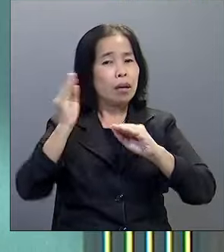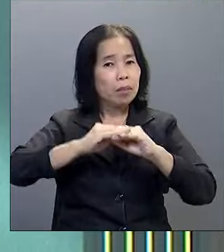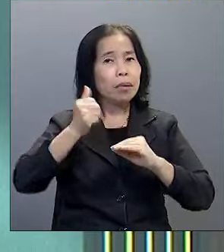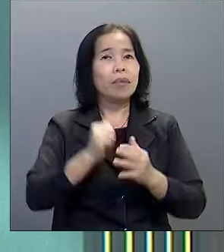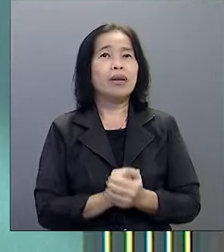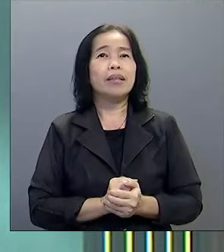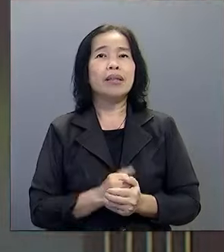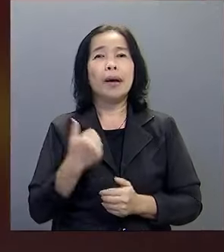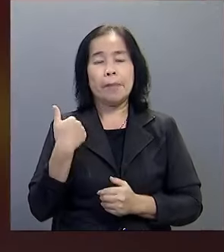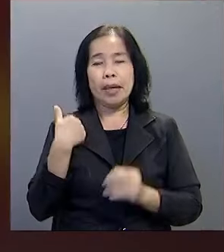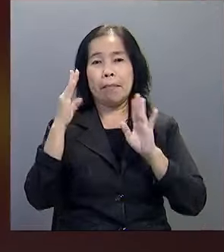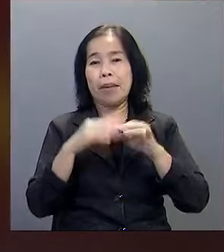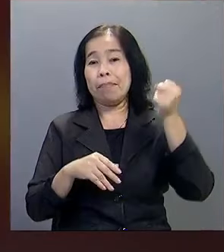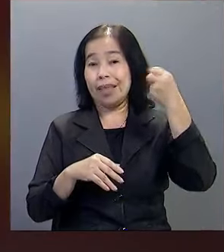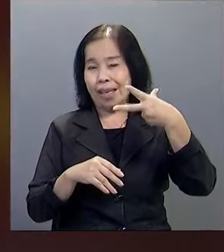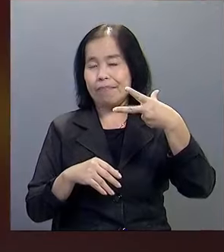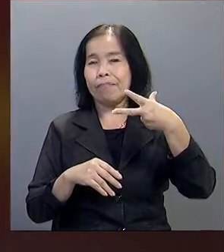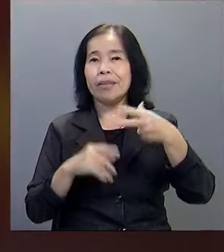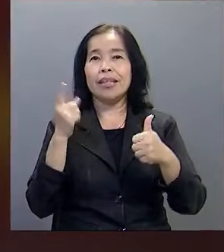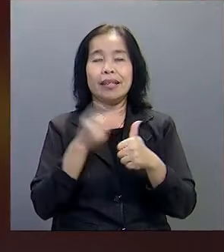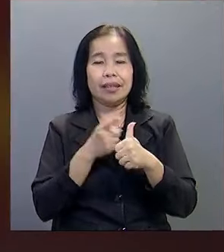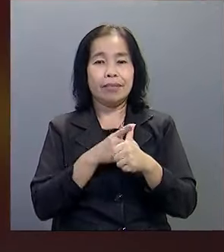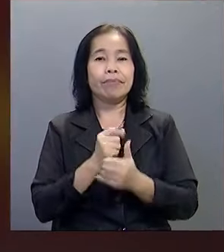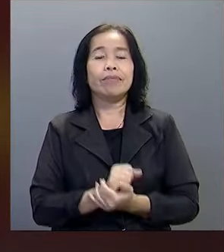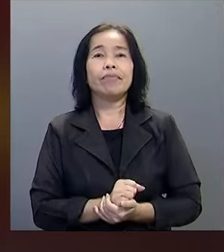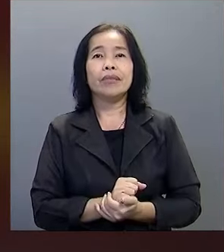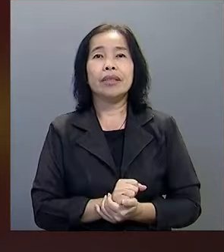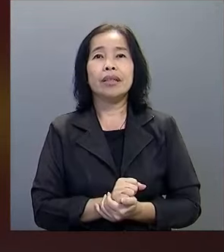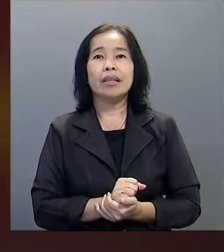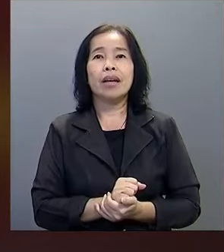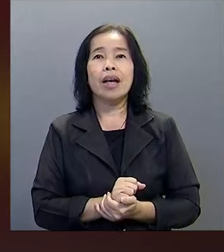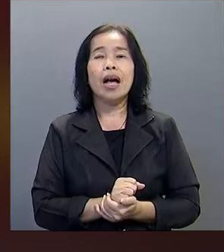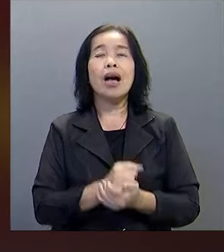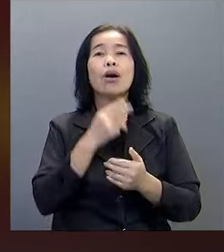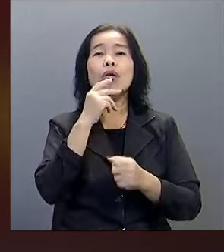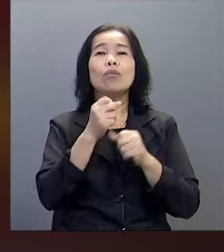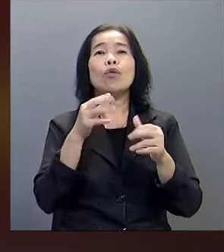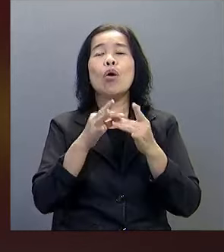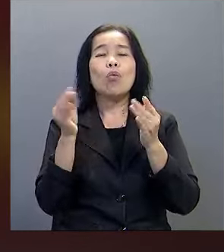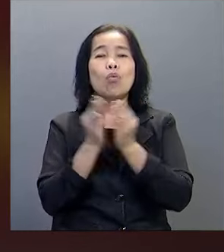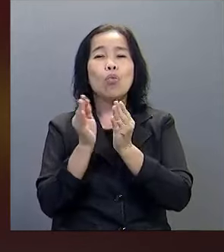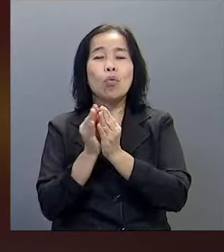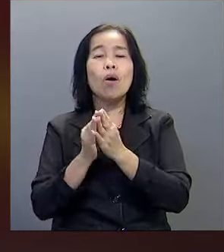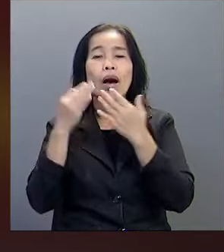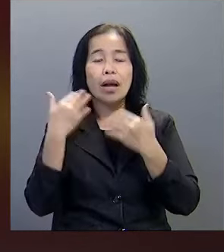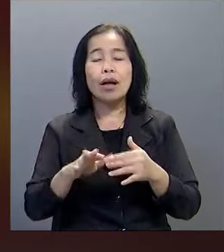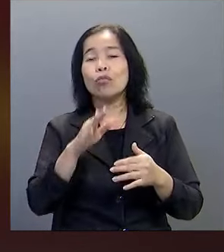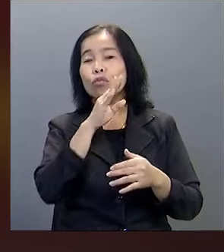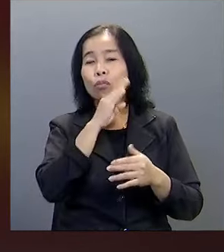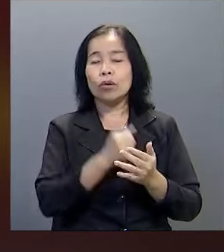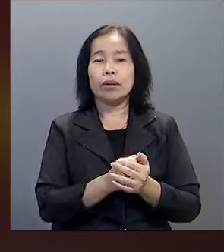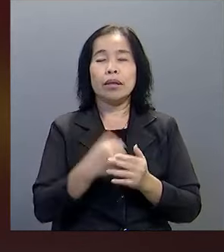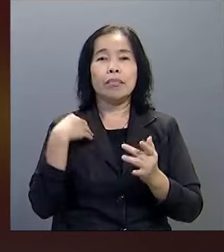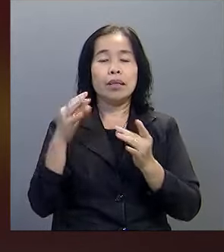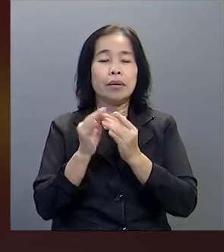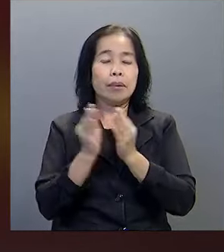คะแนนคือน ๆี 3 อย่างอย่แรก มัจะคนอัโนมัตรมาตยเมอเราโดนตด จริไ